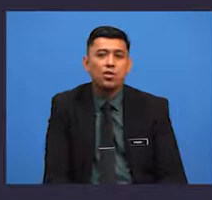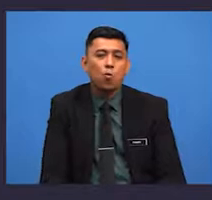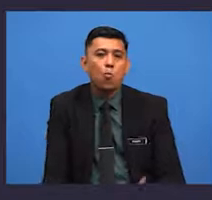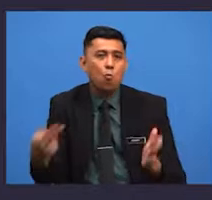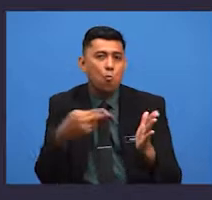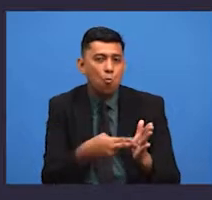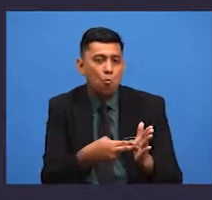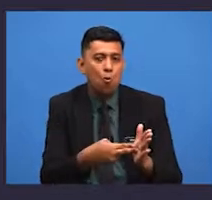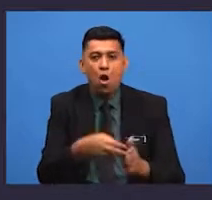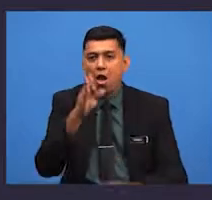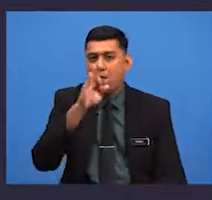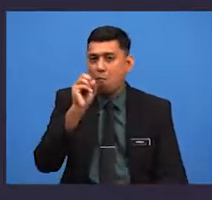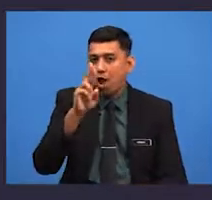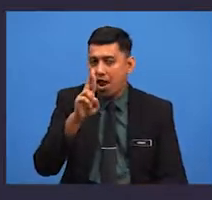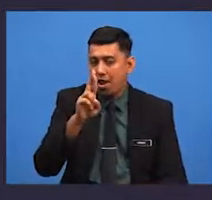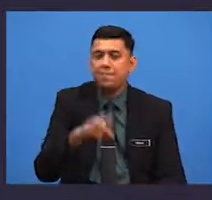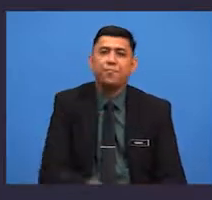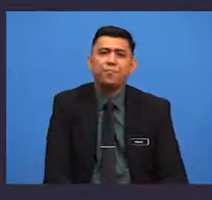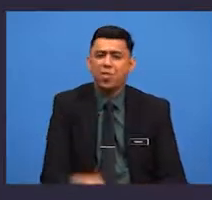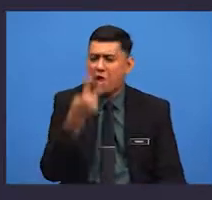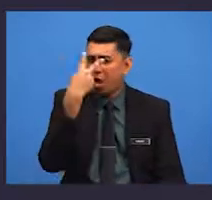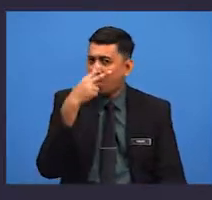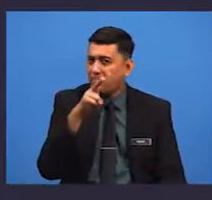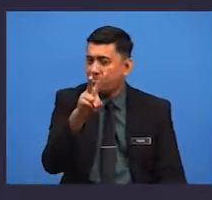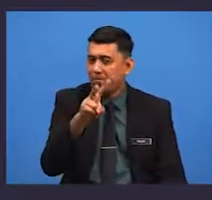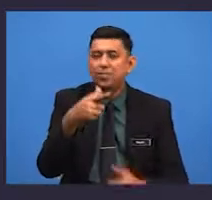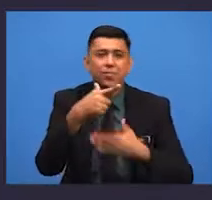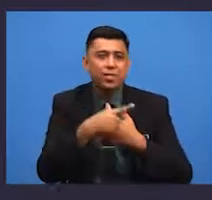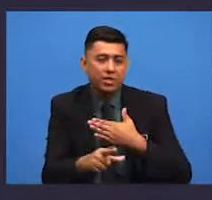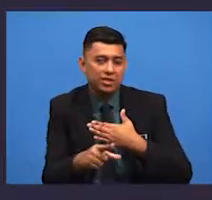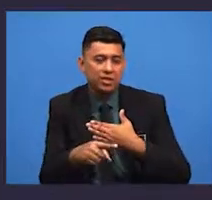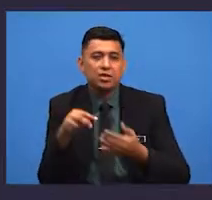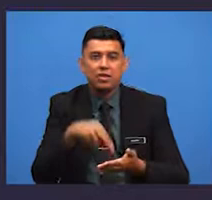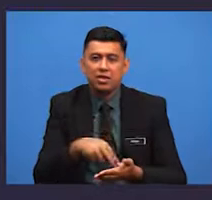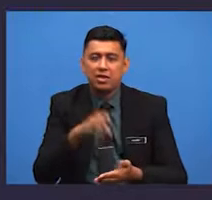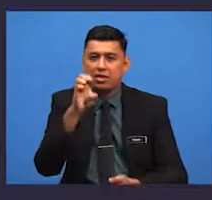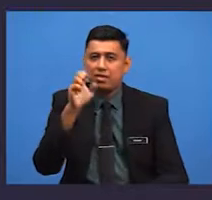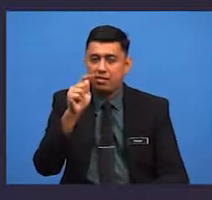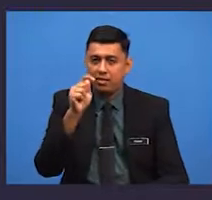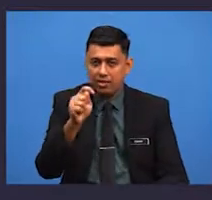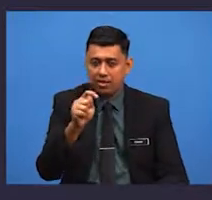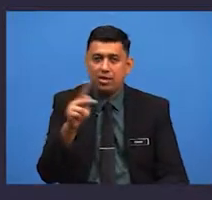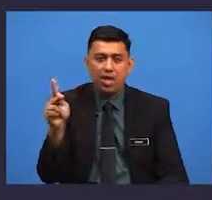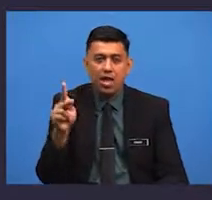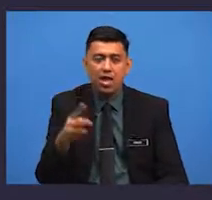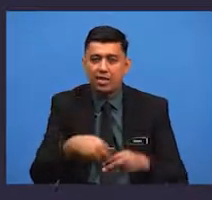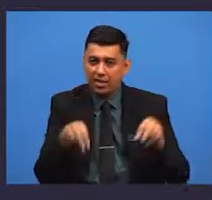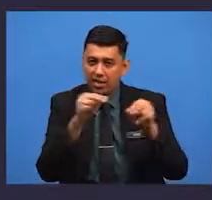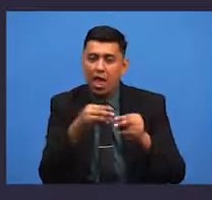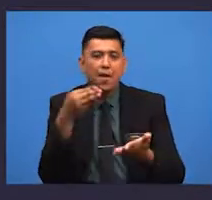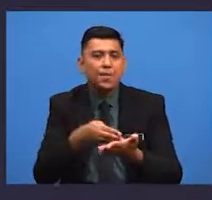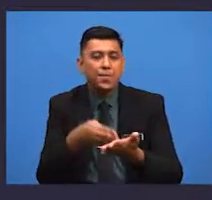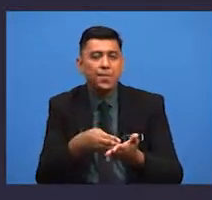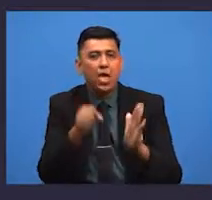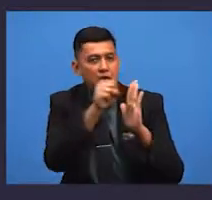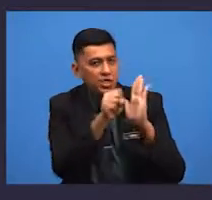ulangan untuk for. Perhatikan, selepas penyataan setkan nilai pembilang, syarat